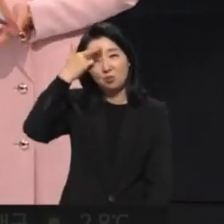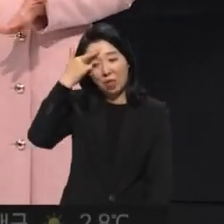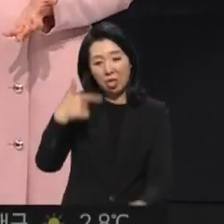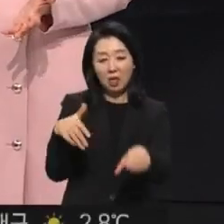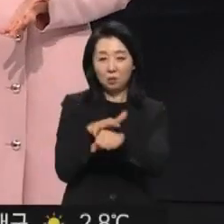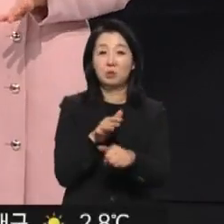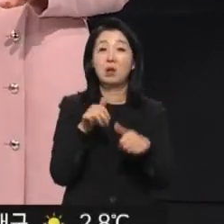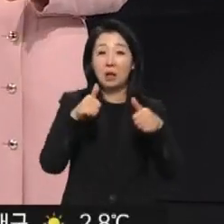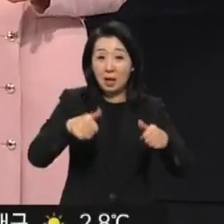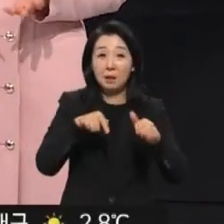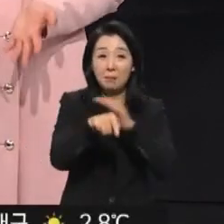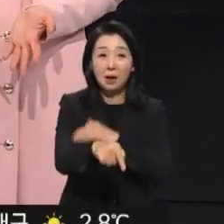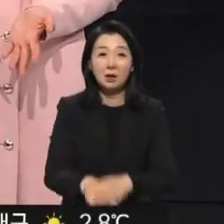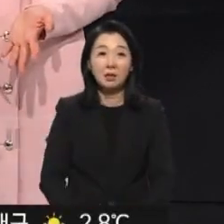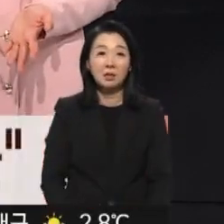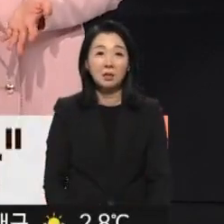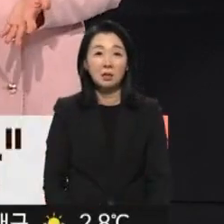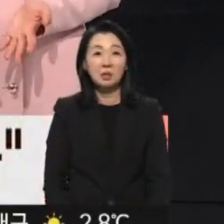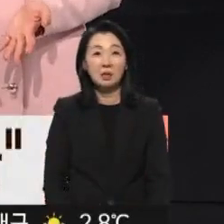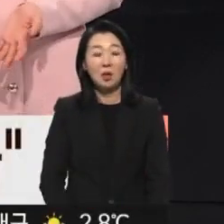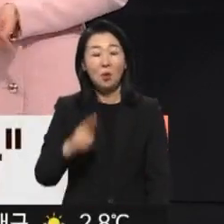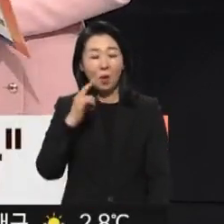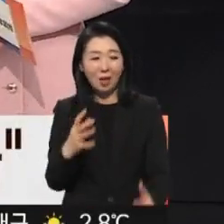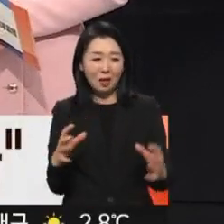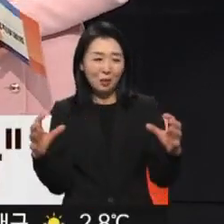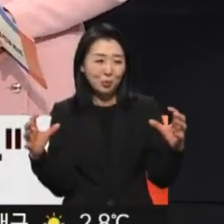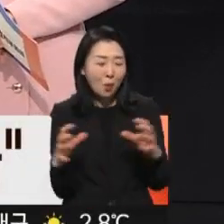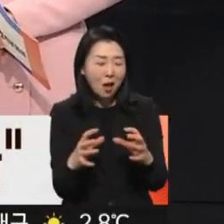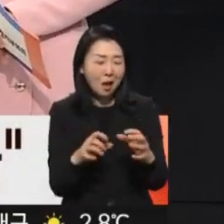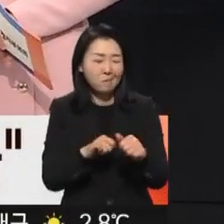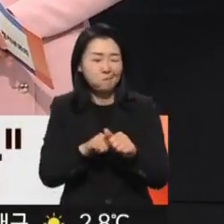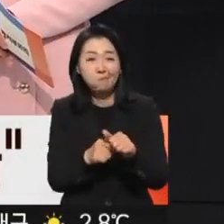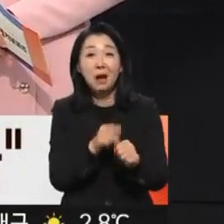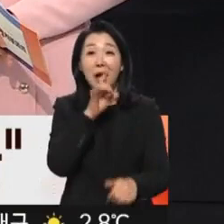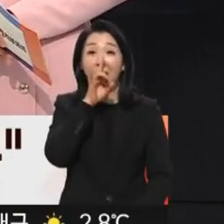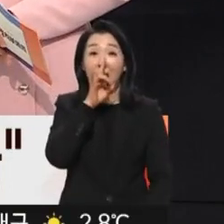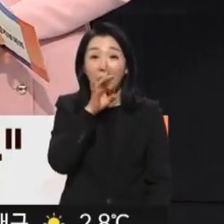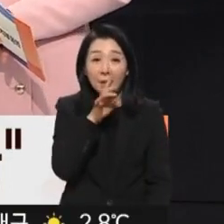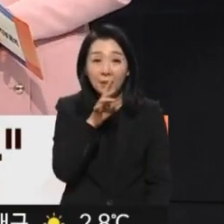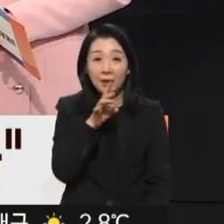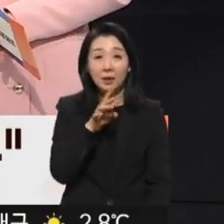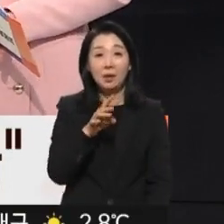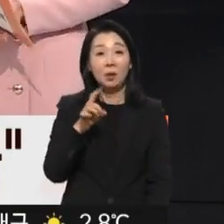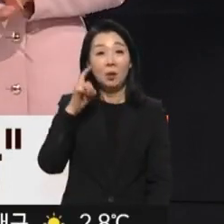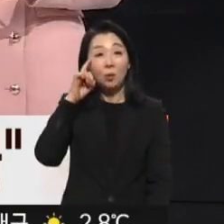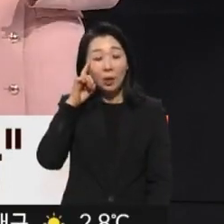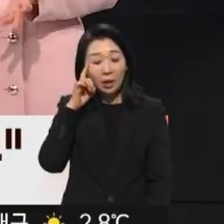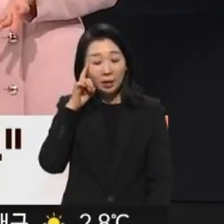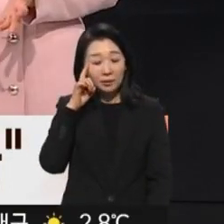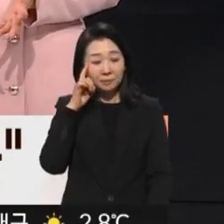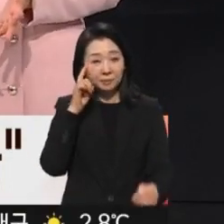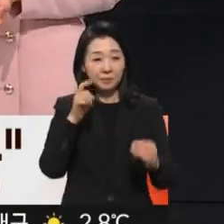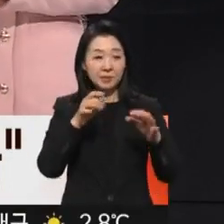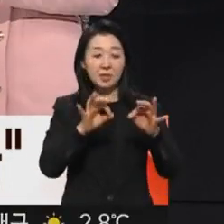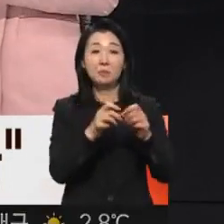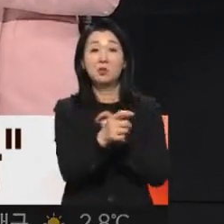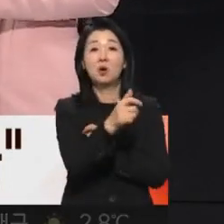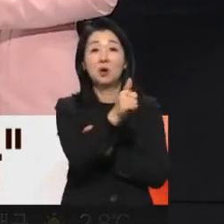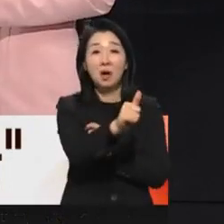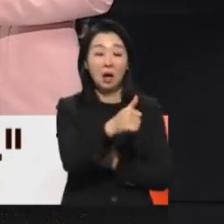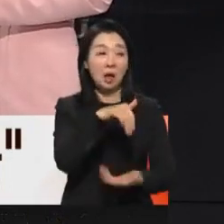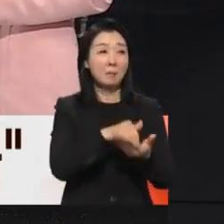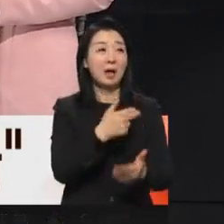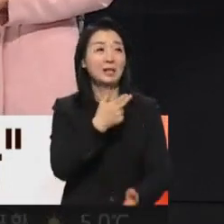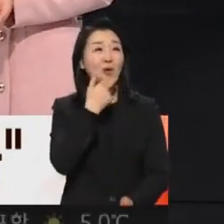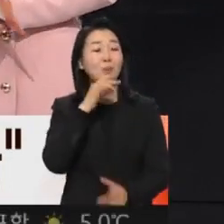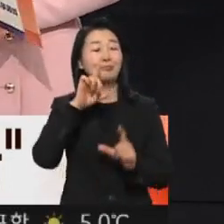지사는 통합은 우격 다짐으로 이루어지지 않는다고도 이렇게 얘기를 했는데요. 네. 여권에서는 김 전 지사가 반성 없이 영웅 행세를 하고